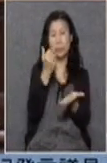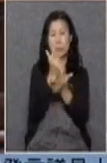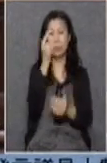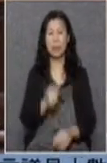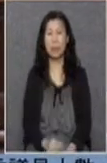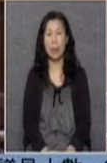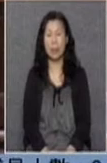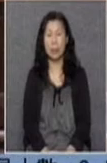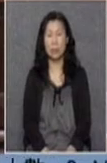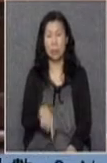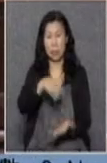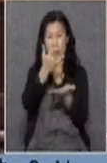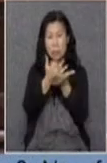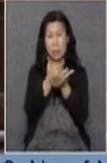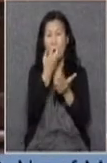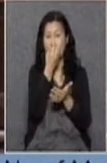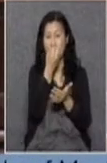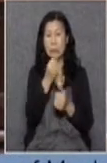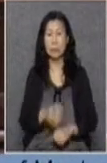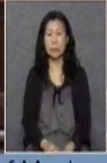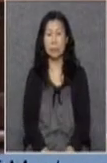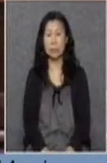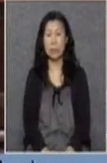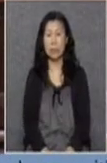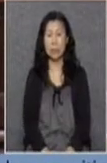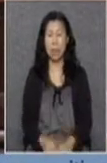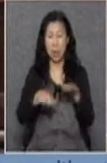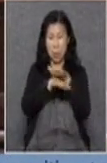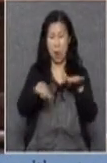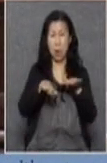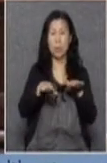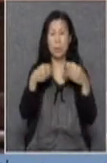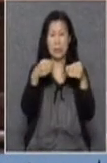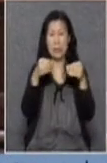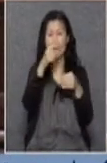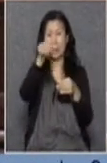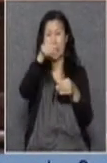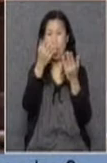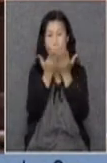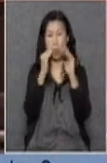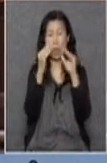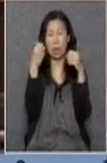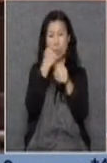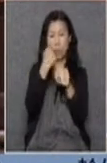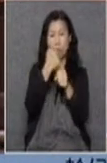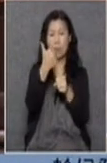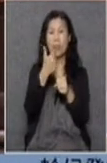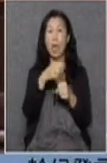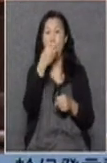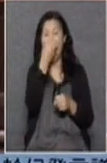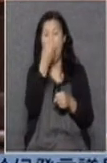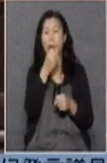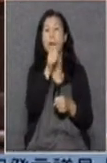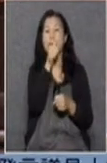那如果你說在香港我們的基礎教育大學教育做得好一點，令到香港的家